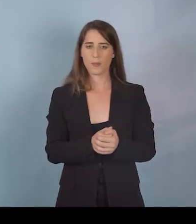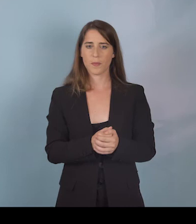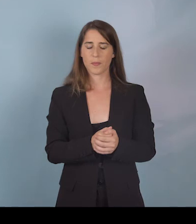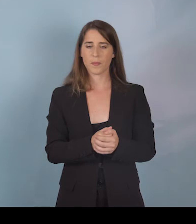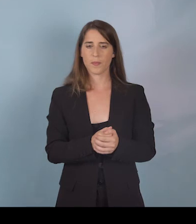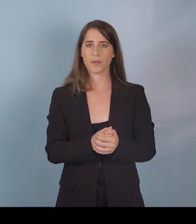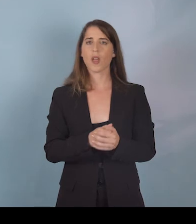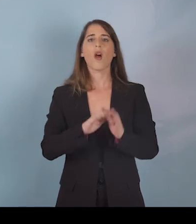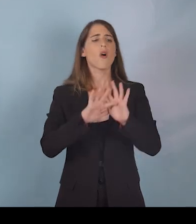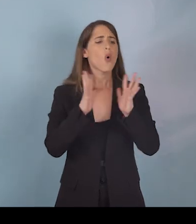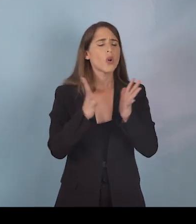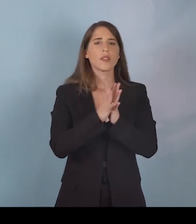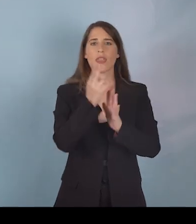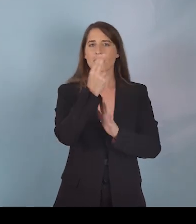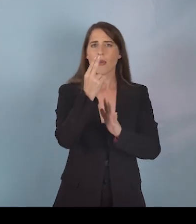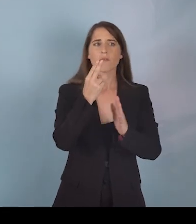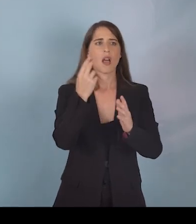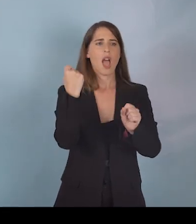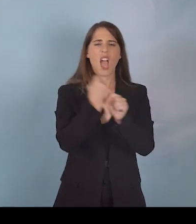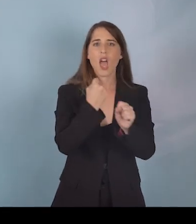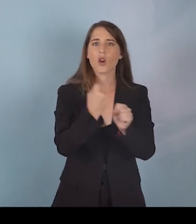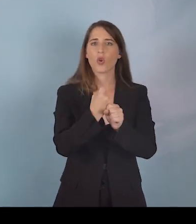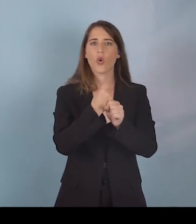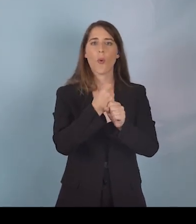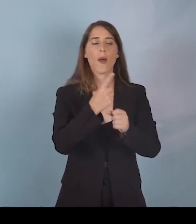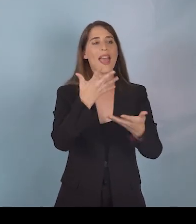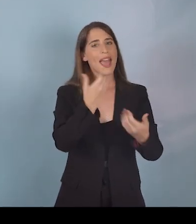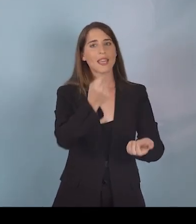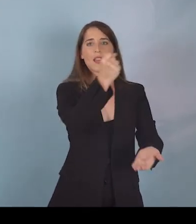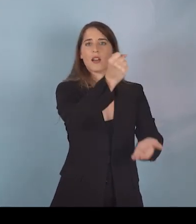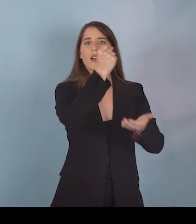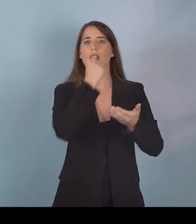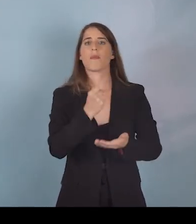να προσθέσω κι εγώ αν έχω να δει κάτι που μπορεί να είναι γνωστό, μπορεί και να μην είναι.